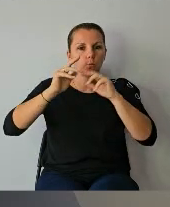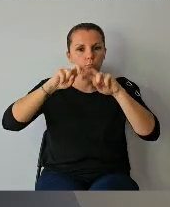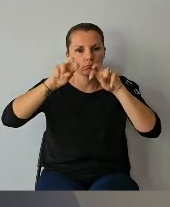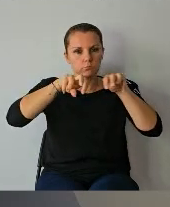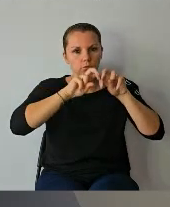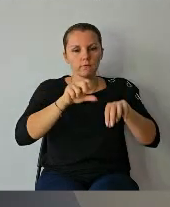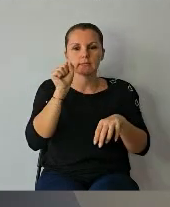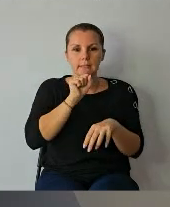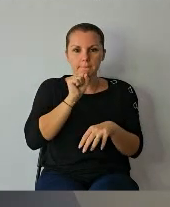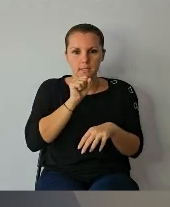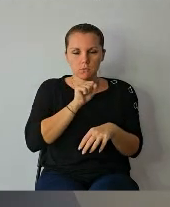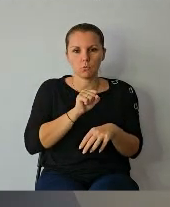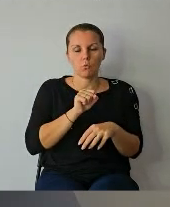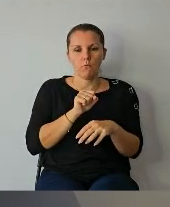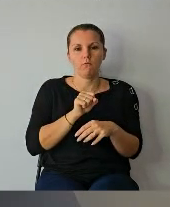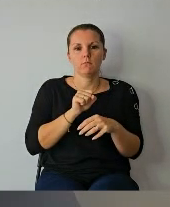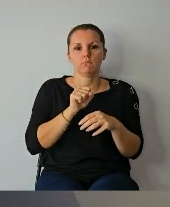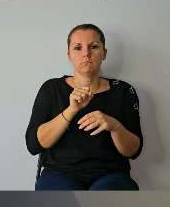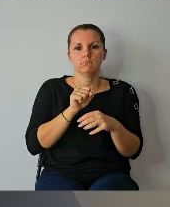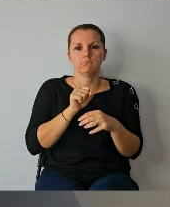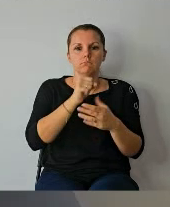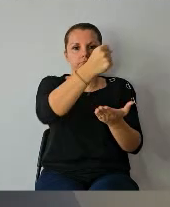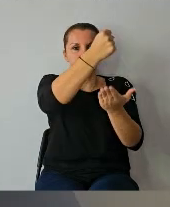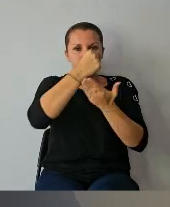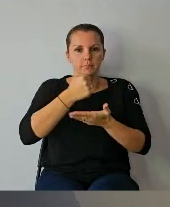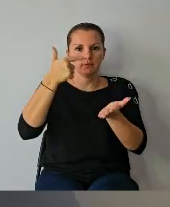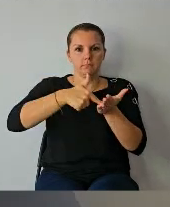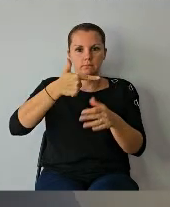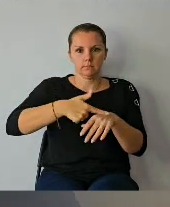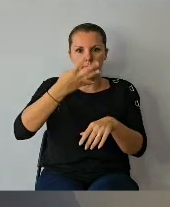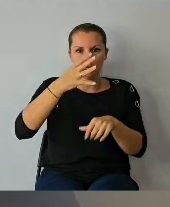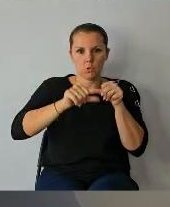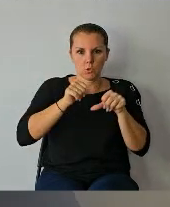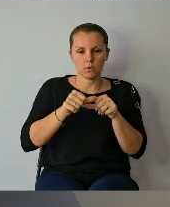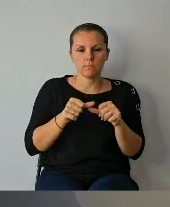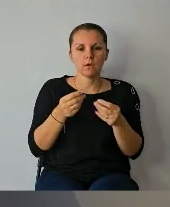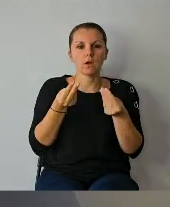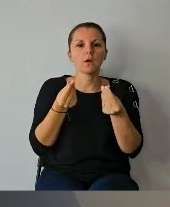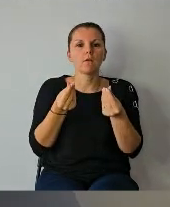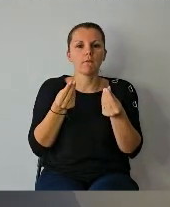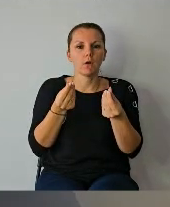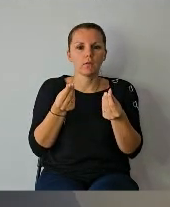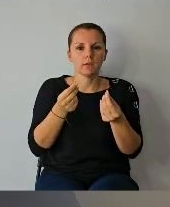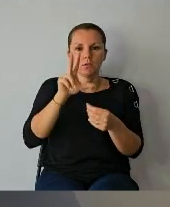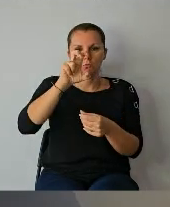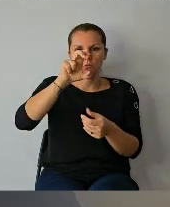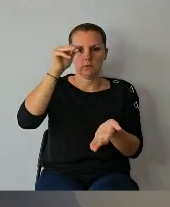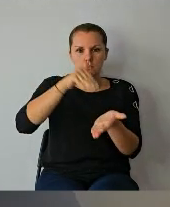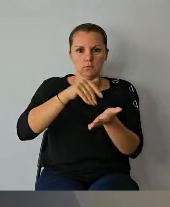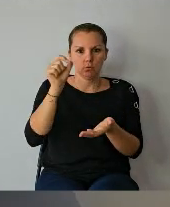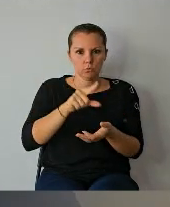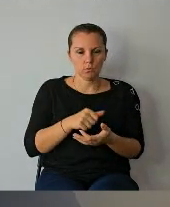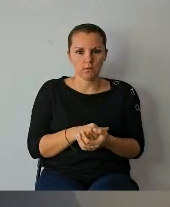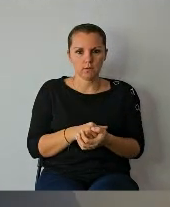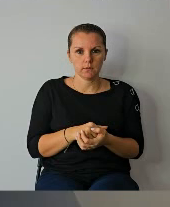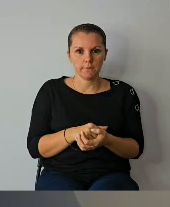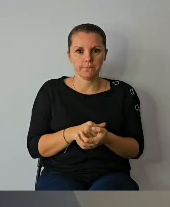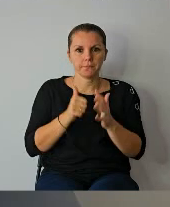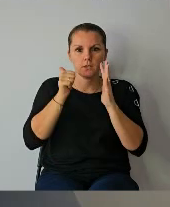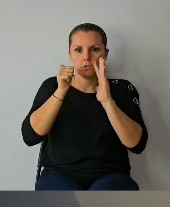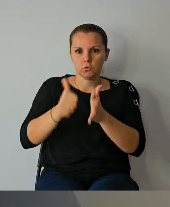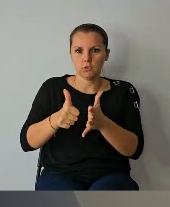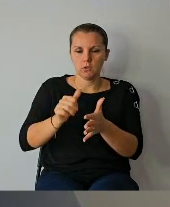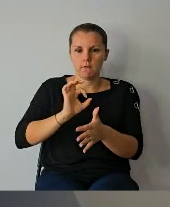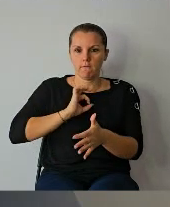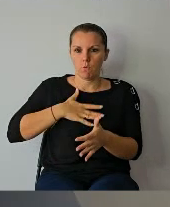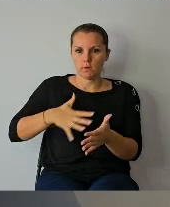w 2024 roku. Kwota zadania to jest 300 tysięcy złotych, 6 tysięcy